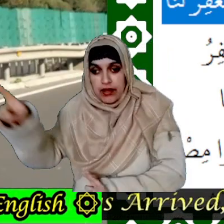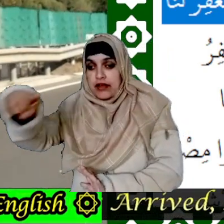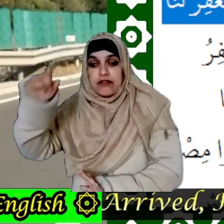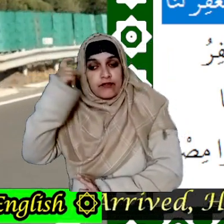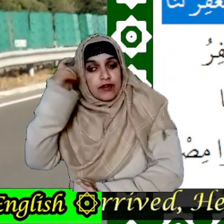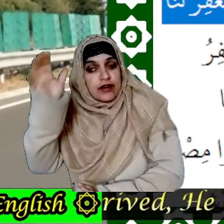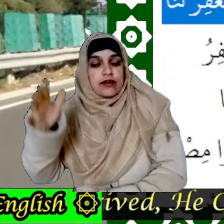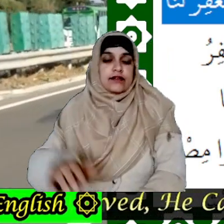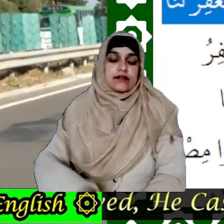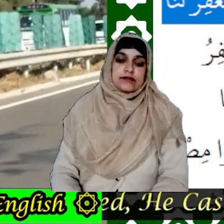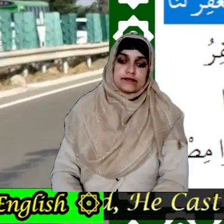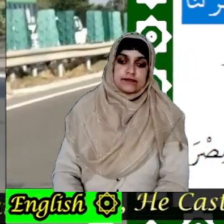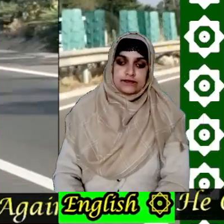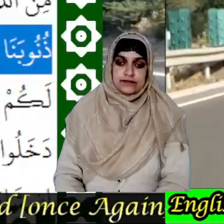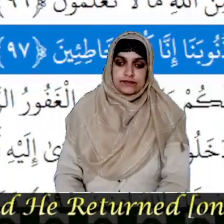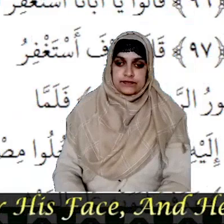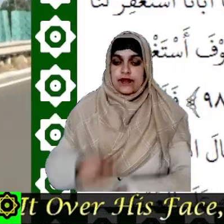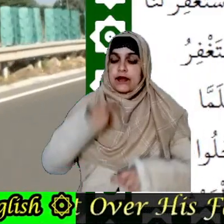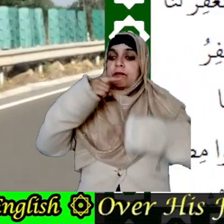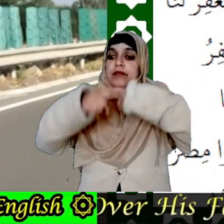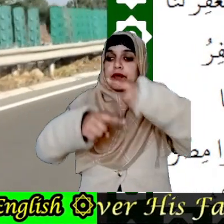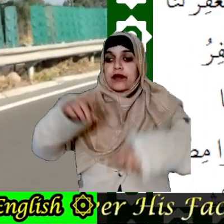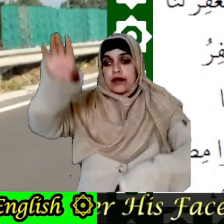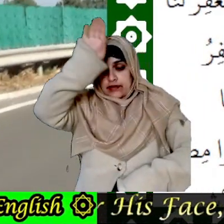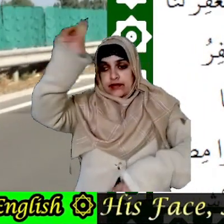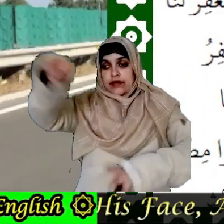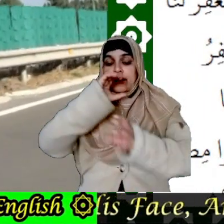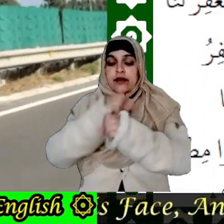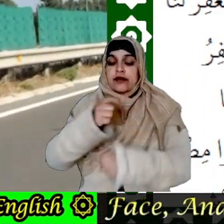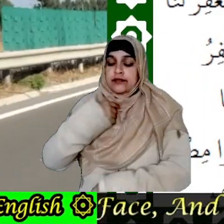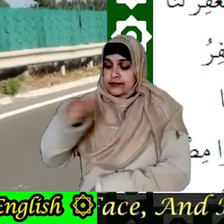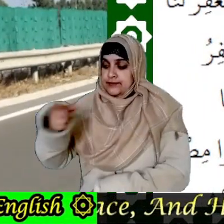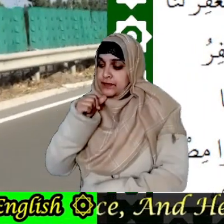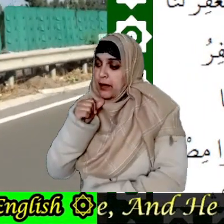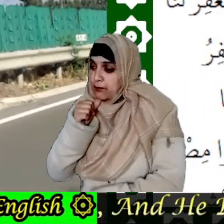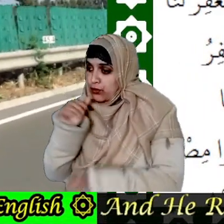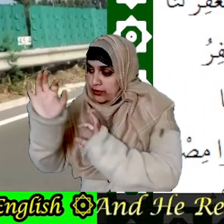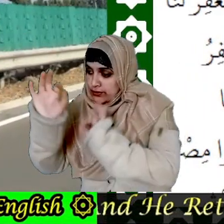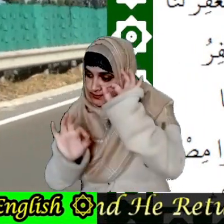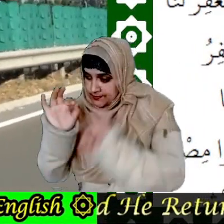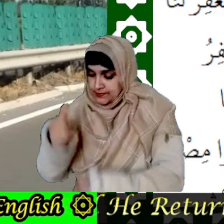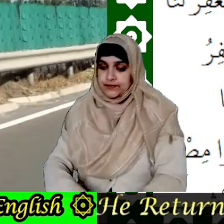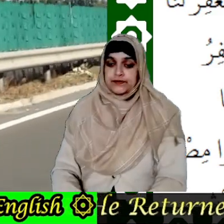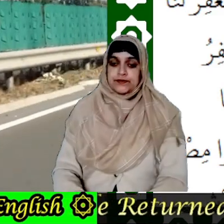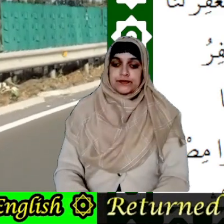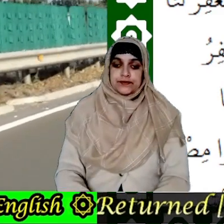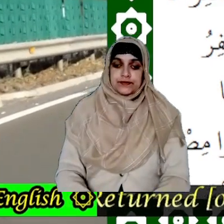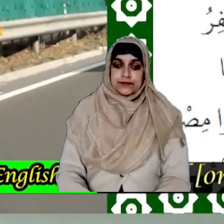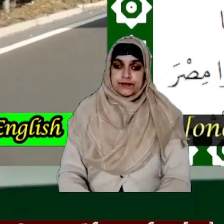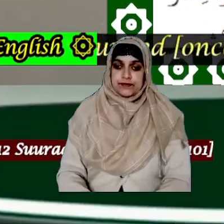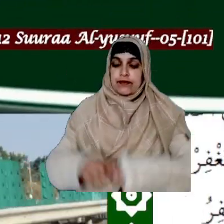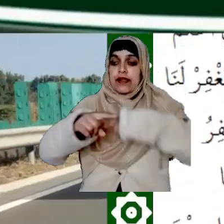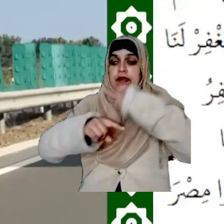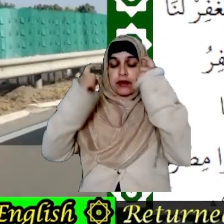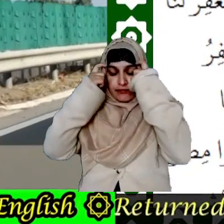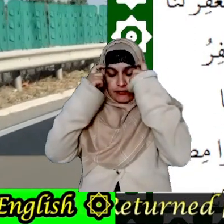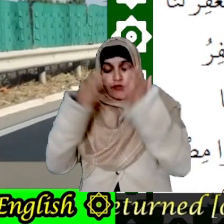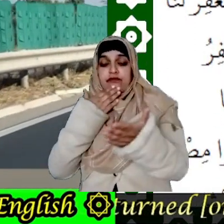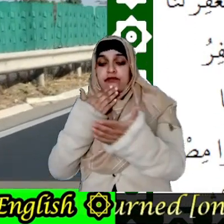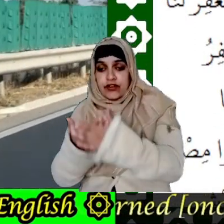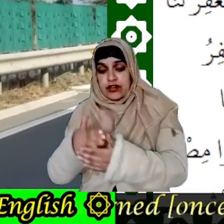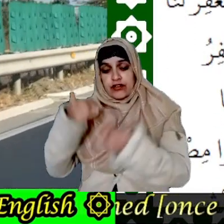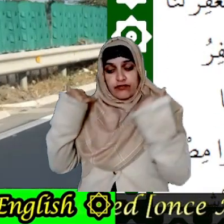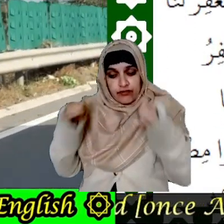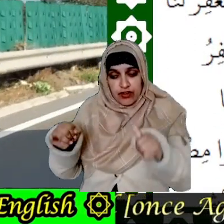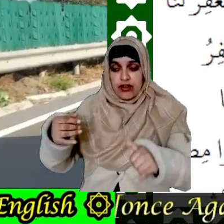nu dogongoro da firradi famanu khadat biyani ya abana astaghfir lana badi balaysa di famanu ghafar inna